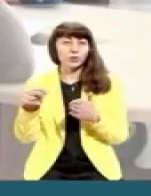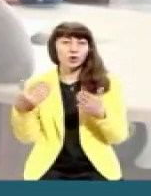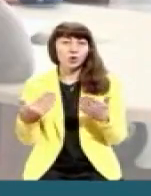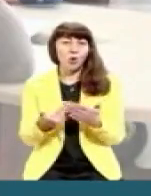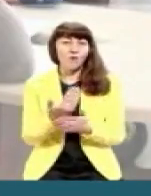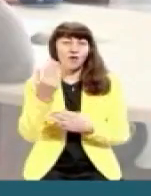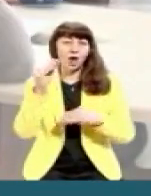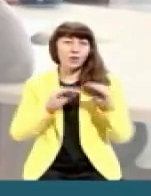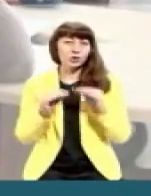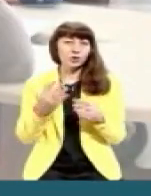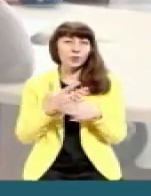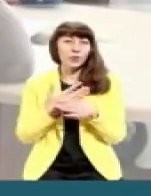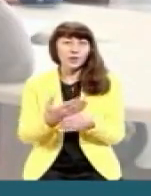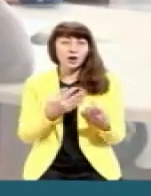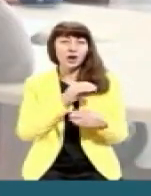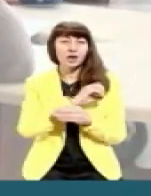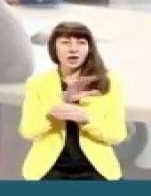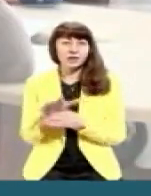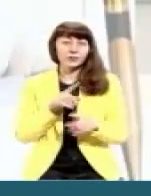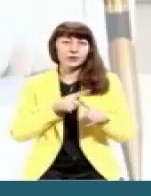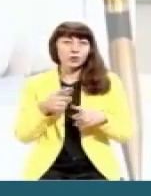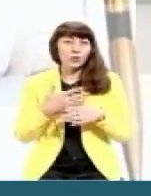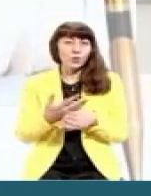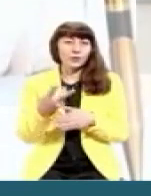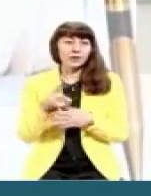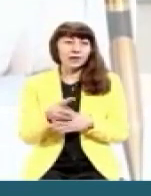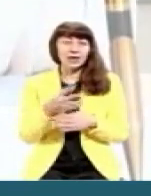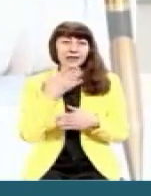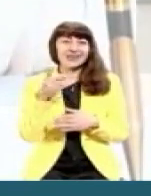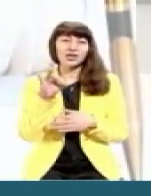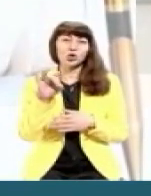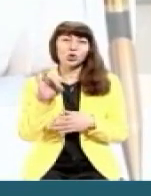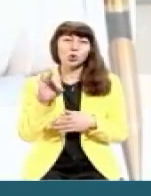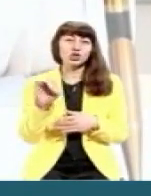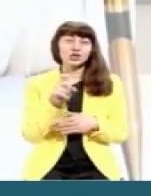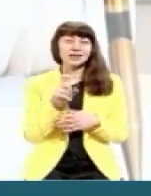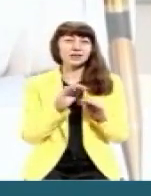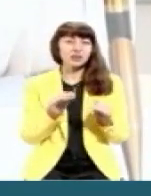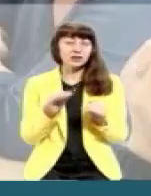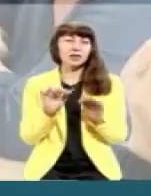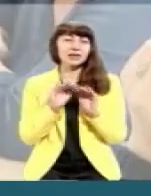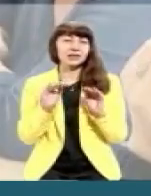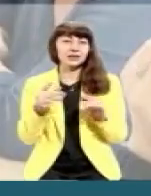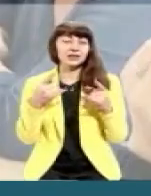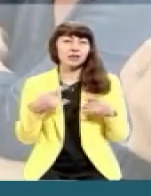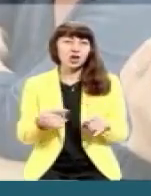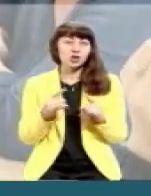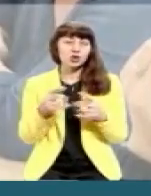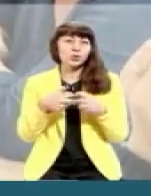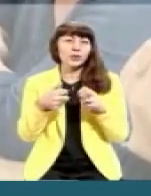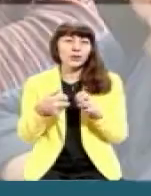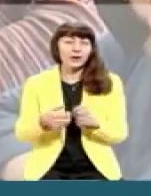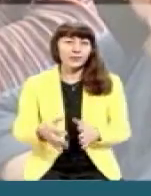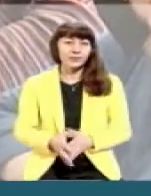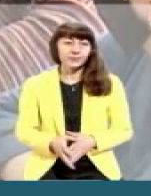новейшего оборудования, которое поможет оказывать экстренную помощь для недоношенных новорожденных и детей с врожденной патологией. Для подготовки